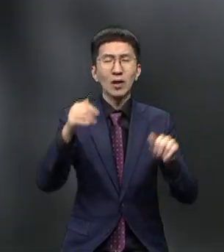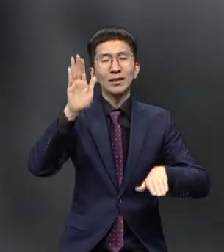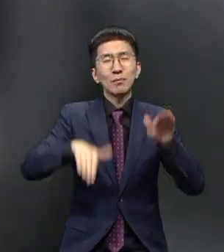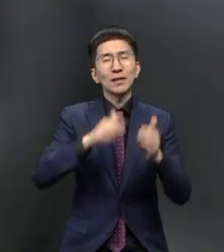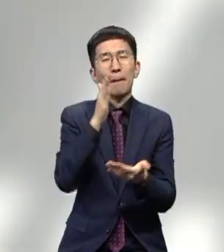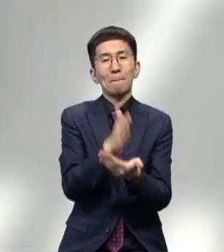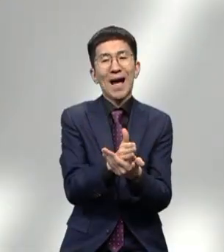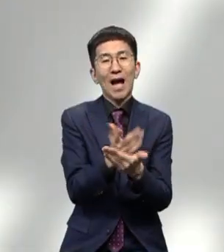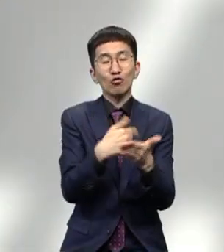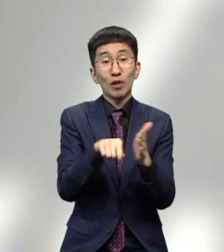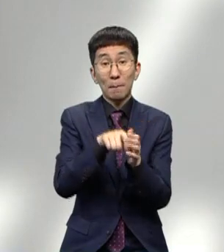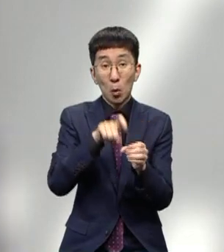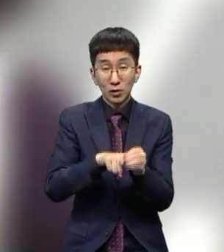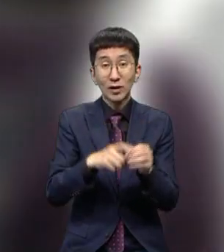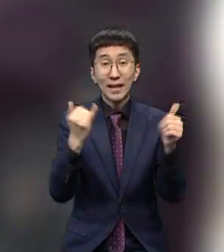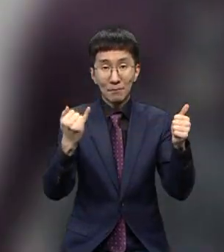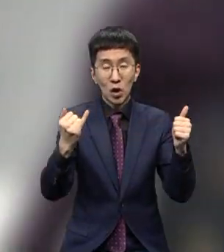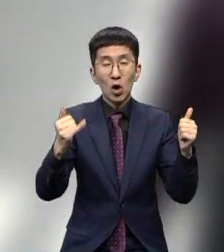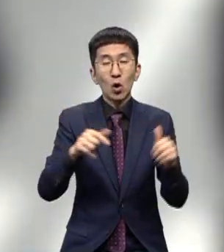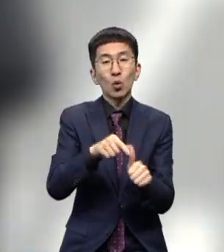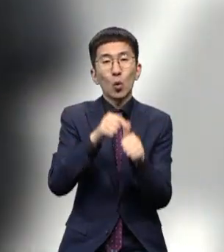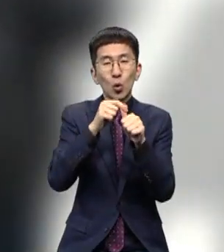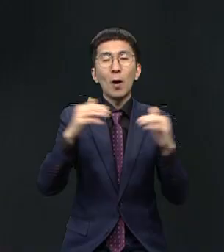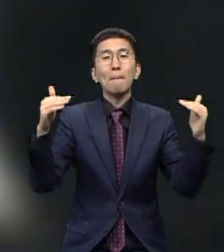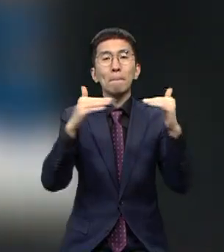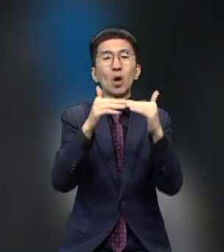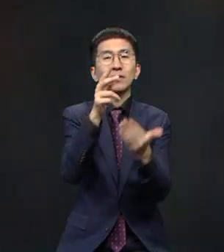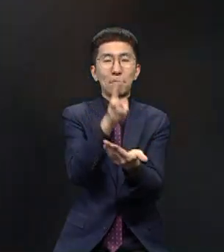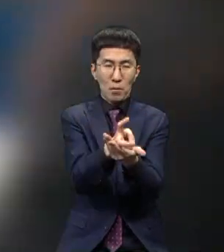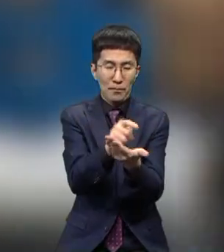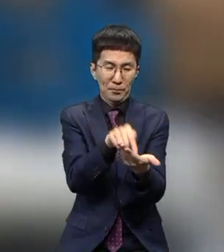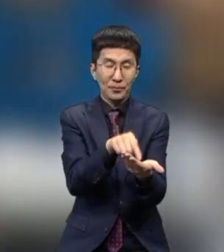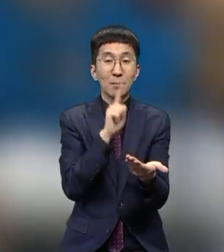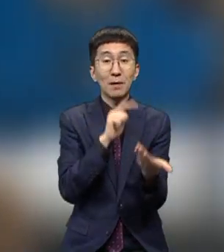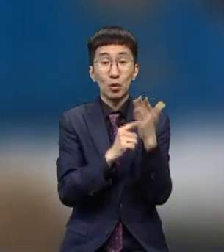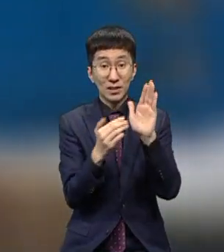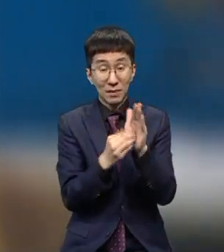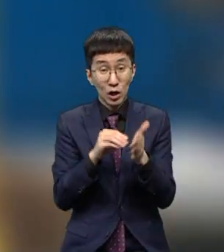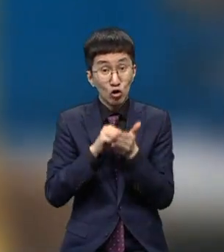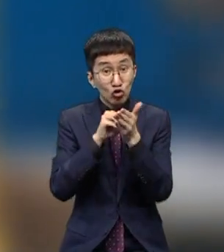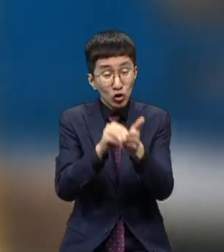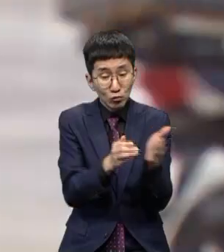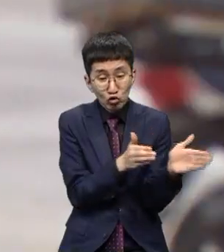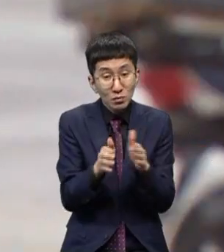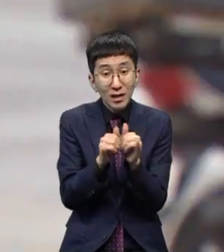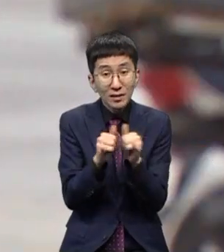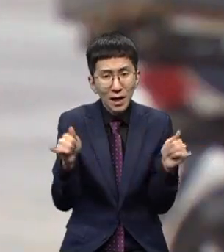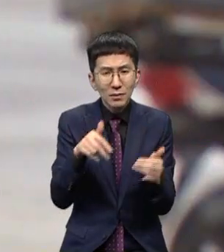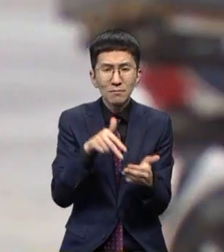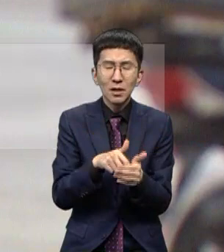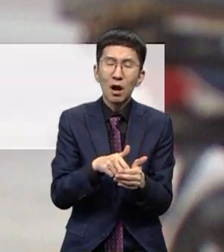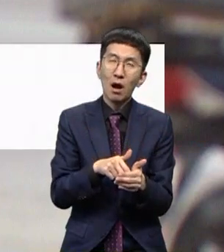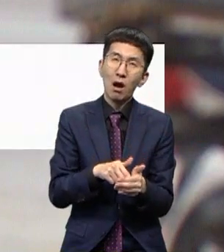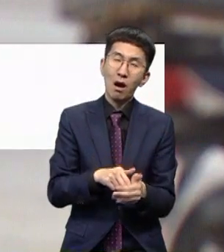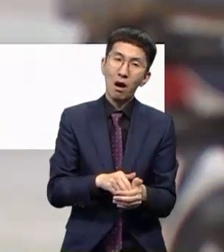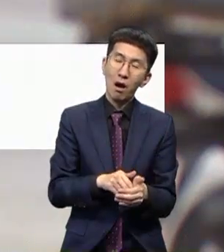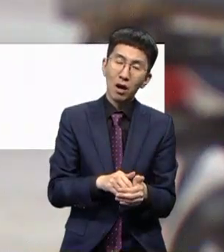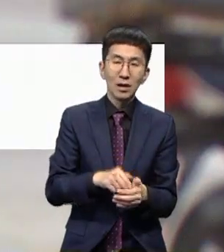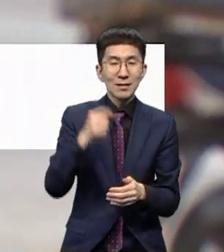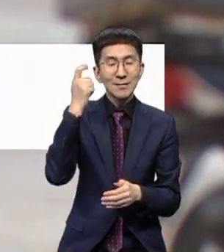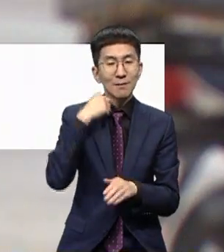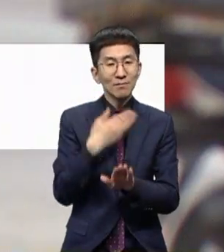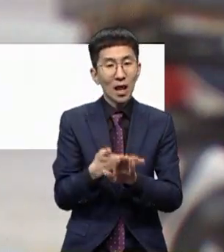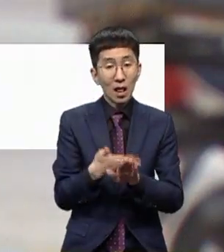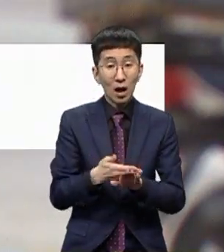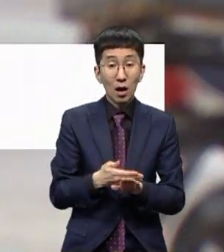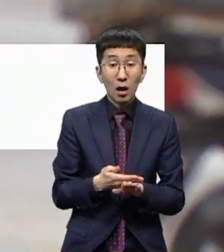남녀 고용평등법을 근거로 들었습니다. 취업 준비생들의 반응은 엇갈립니다. 얼마 되지 않는 그